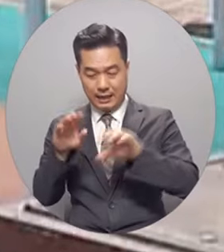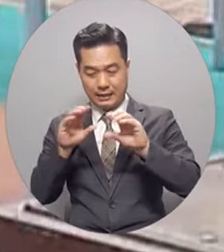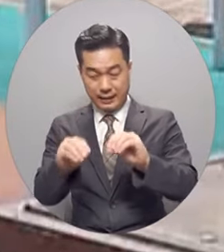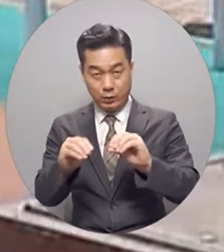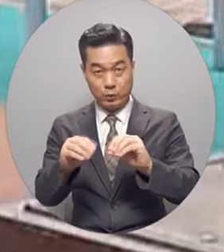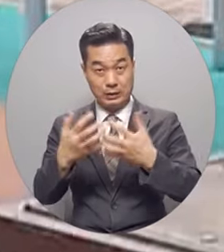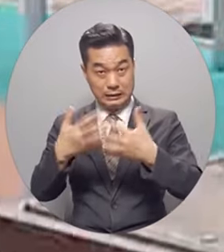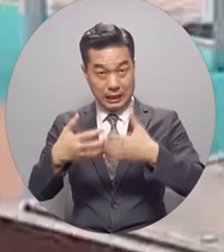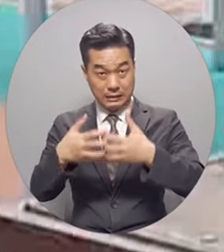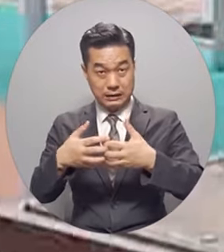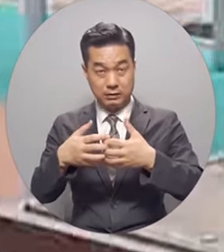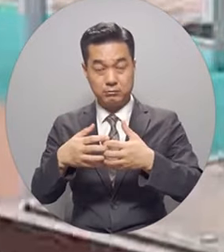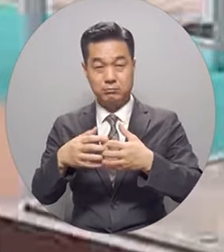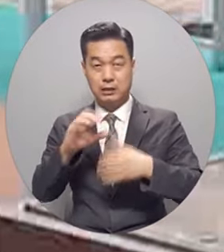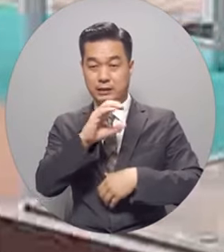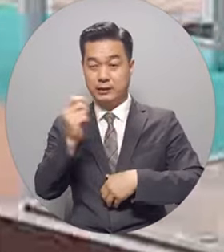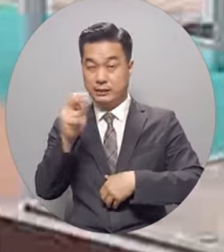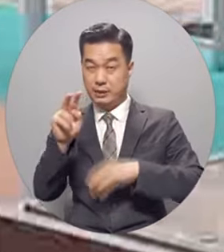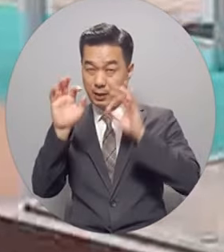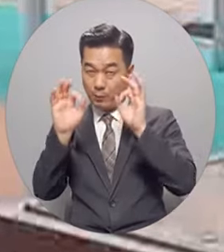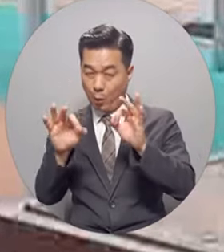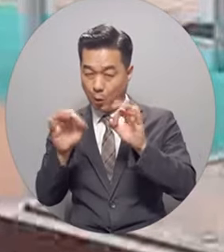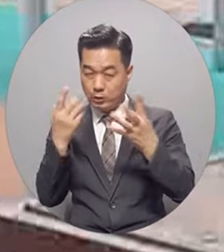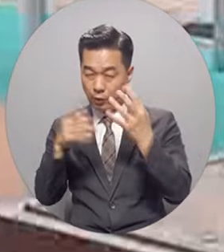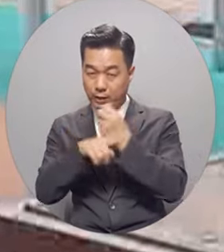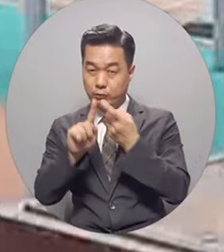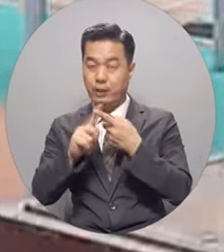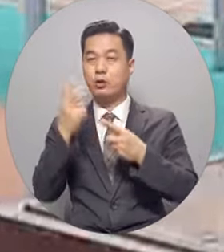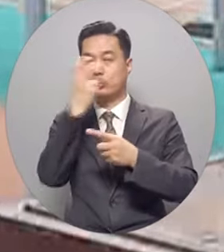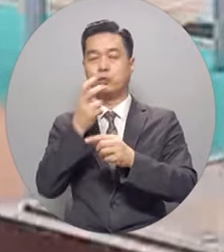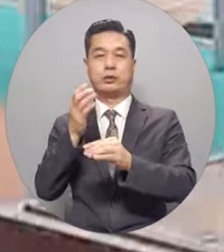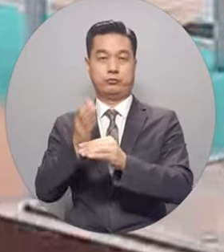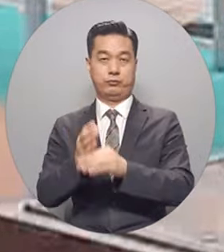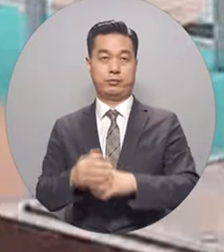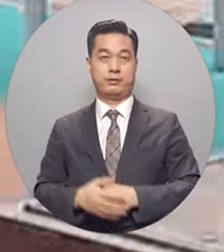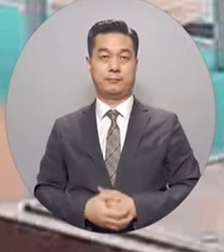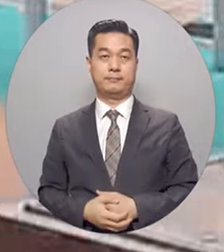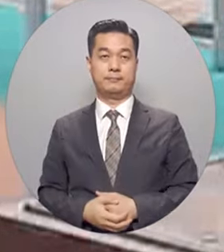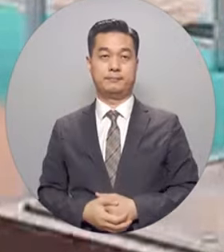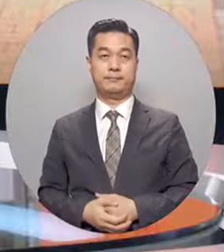토대로 정확한 사고 경의를 조사할 계획입니다 MBC 뉴스 이송미 있니다